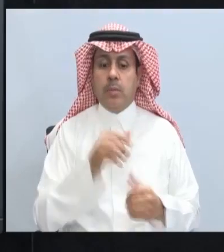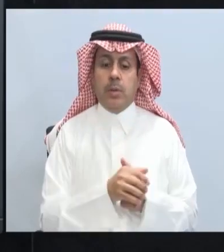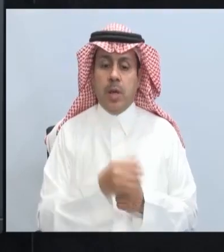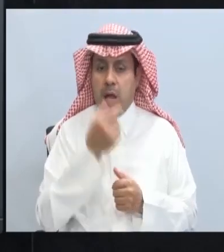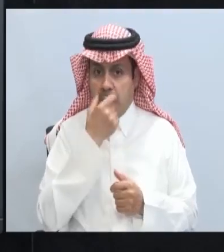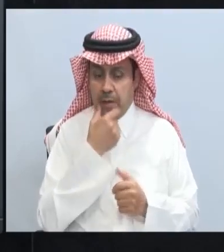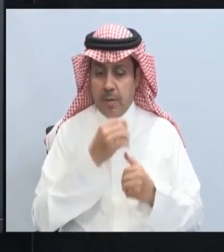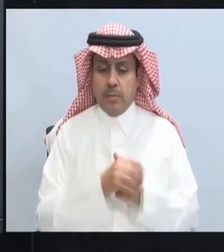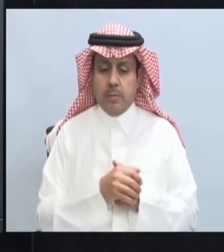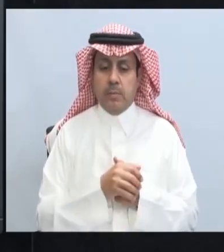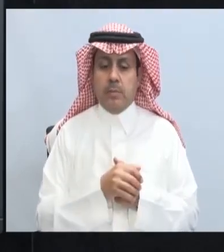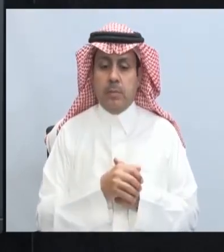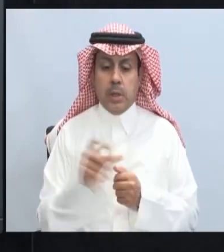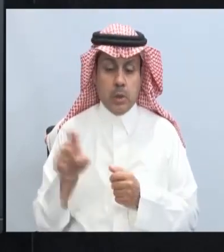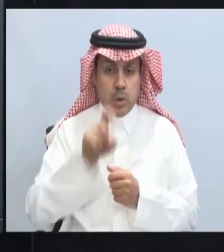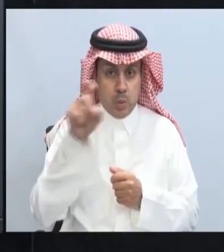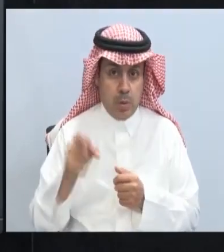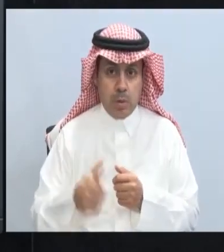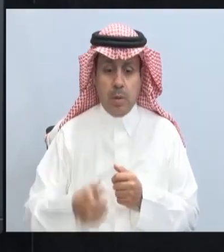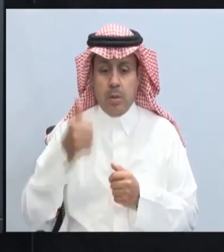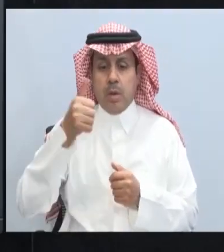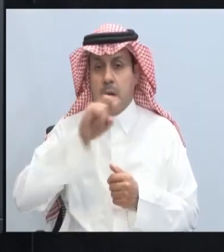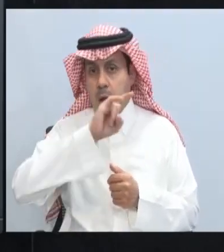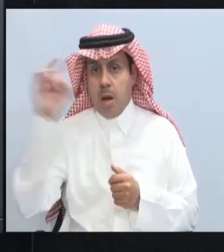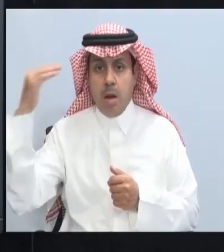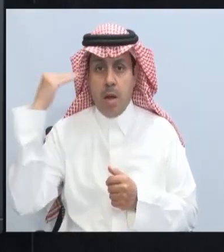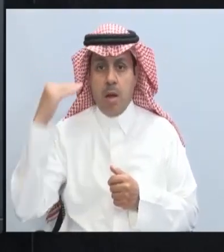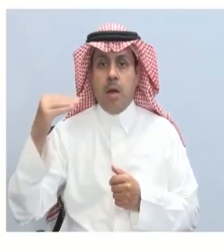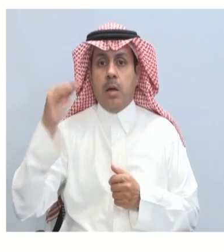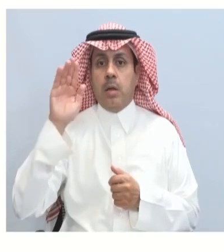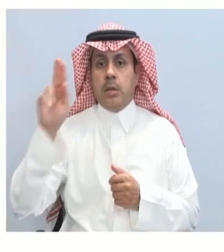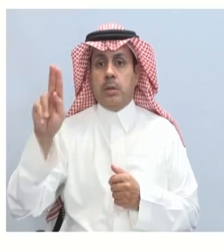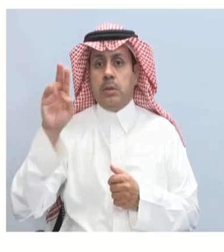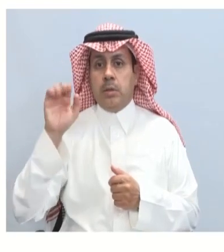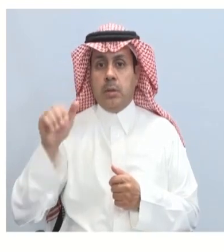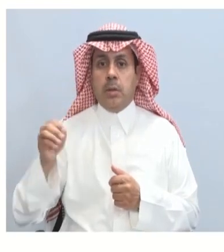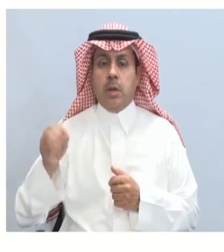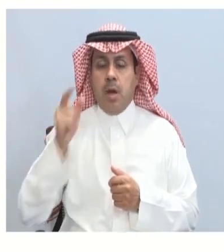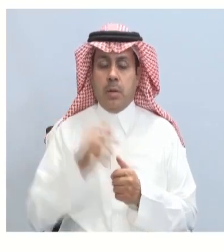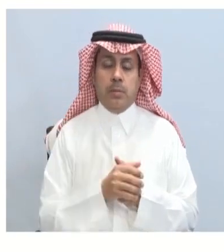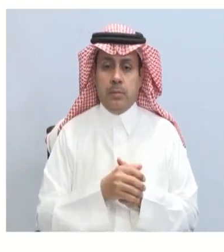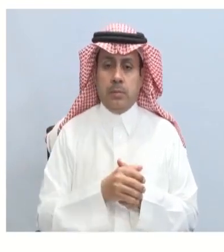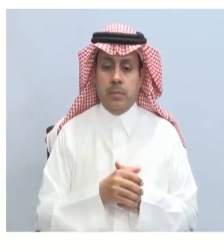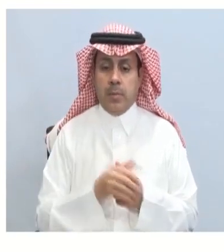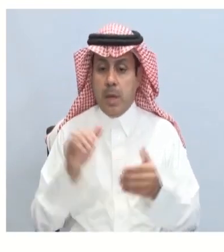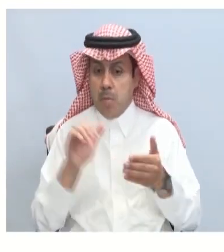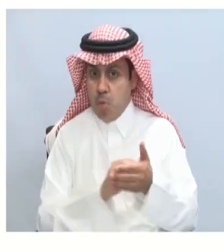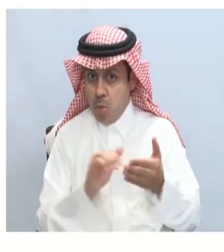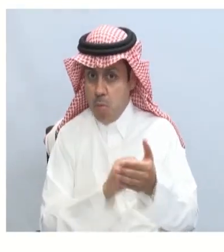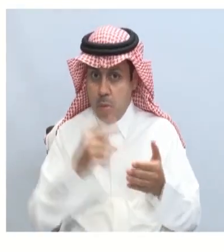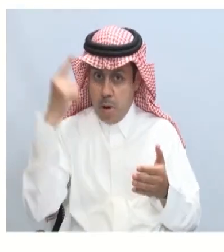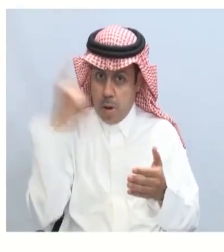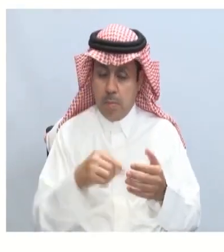الحديث ننتقل الى سؤال اخر الاحتكار لا يكون محرما الا بشرطين